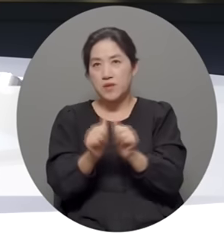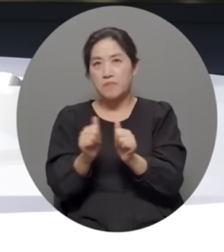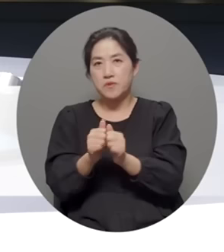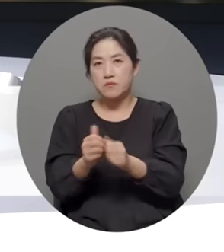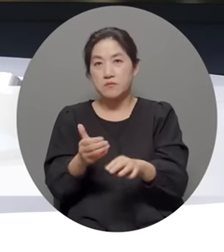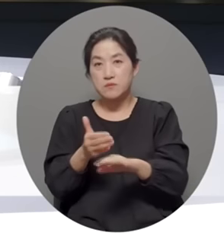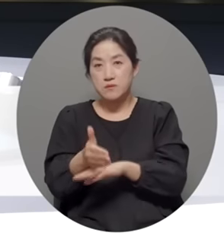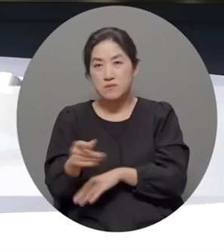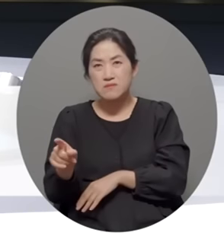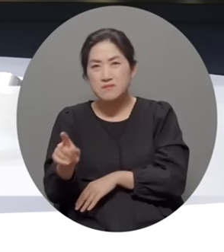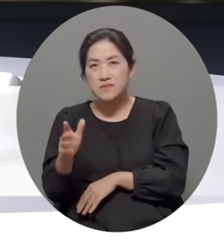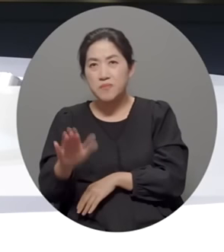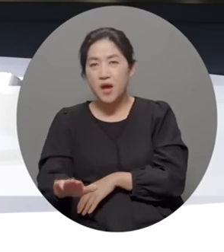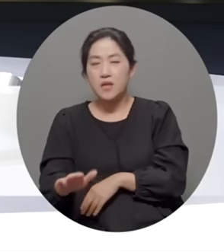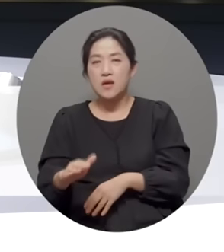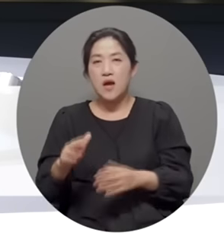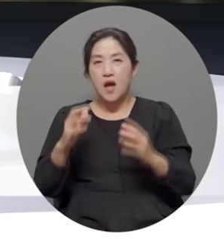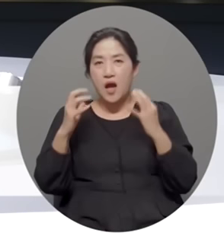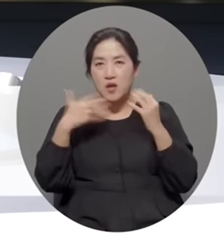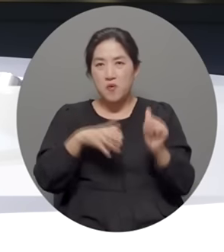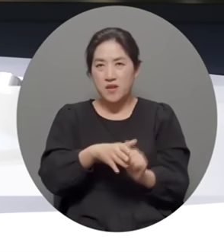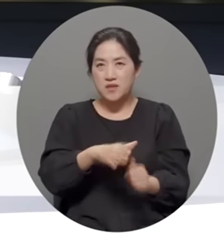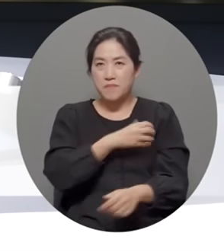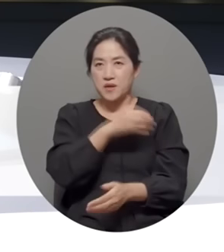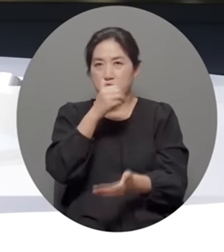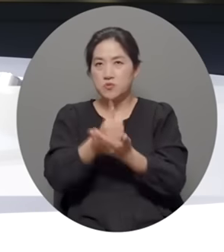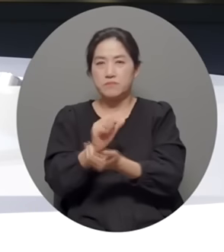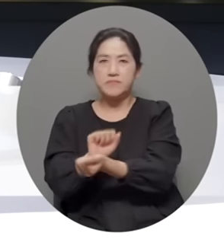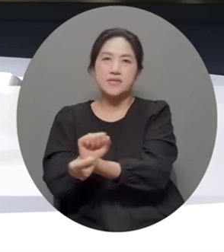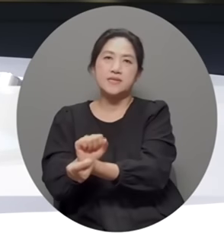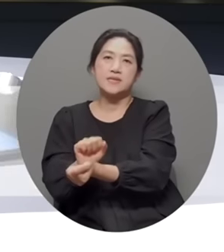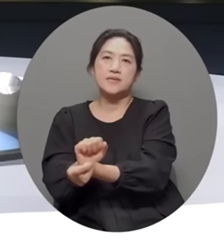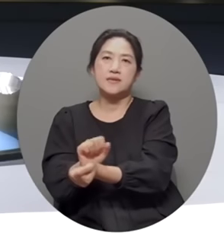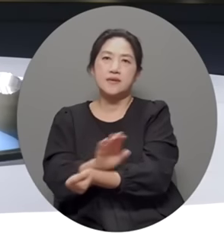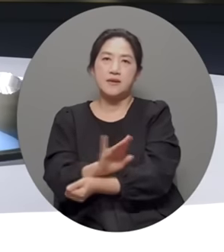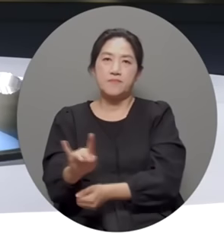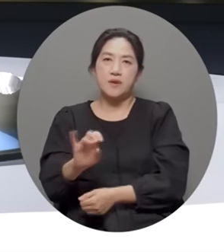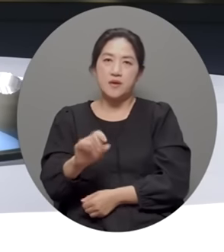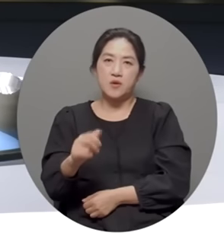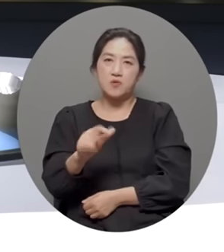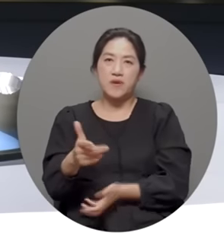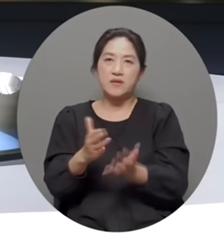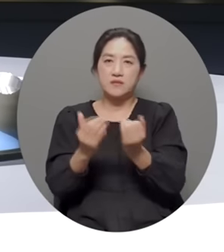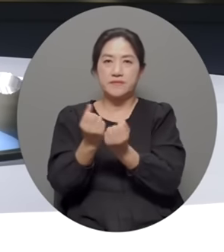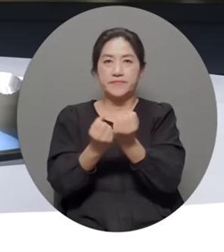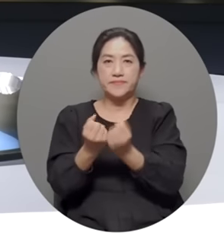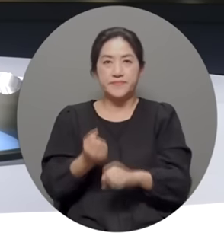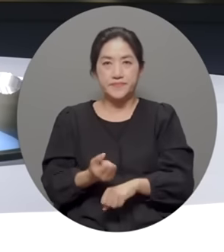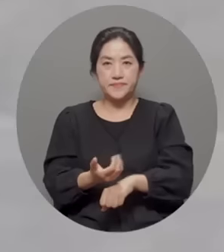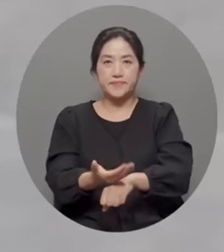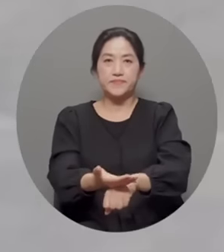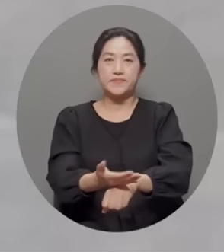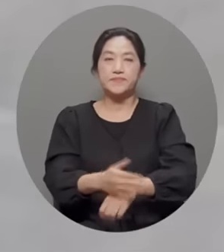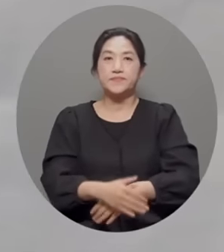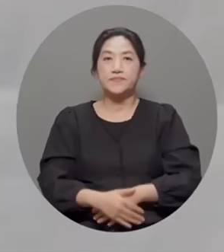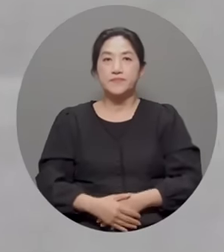뒤늦게 아동학대와 방임 등 혐의로 구속됐습니다. 먼저 배현환 기자의 보도입니다.